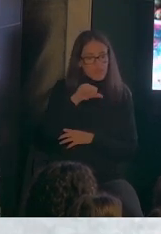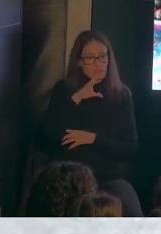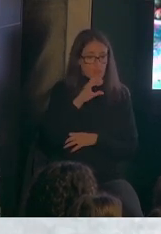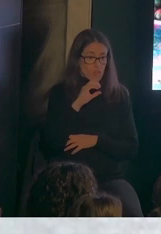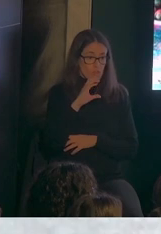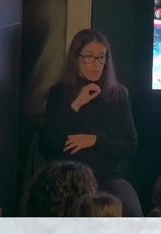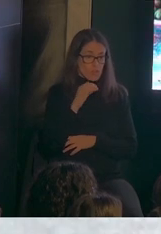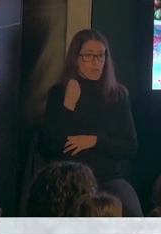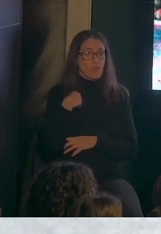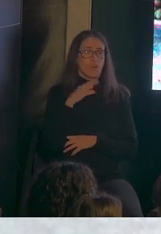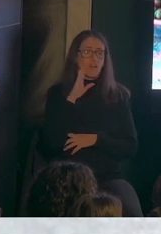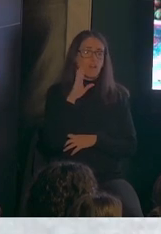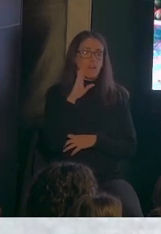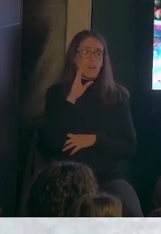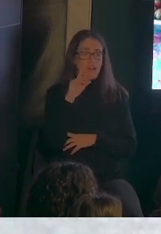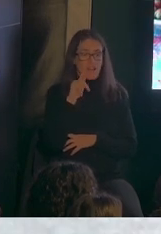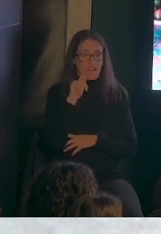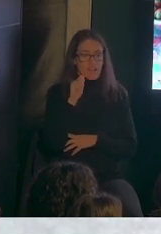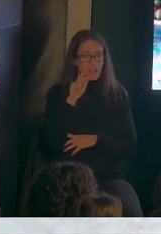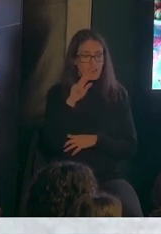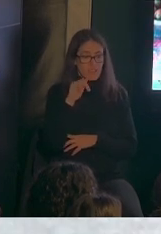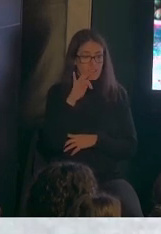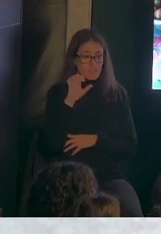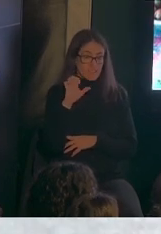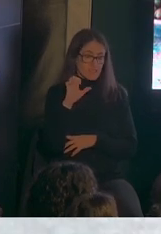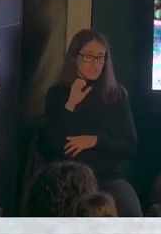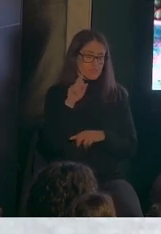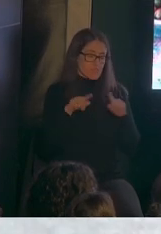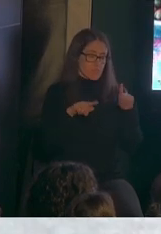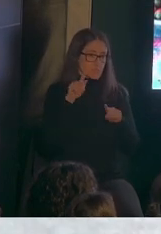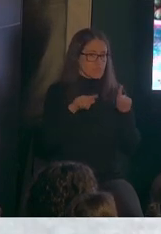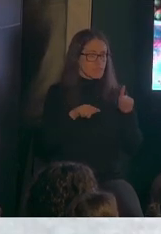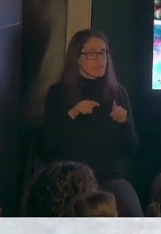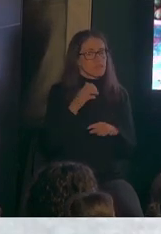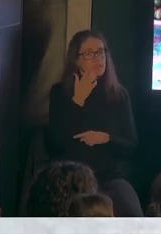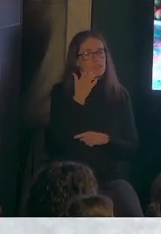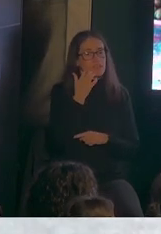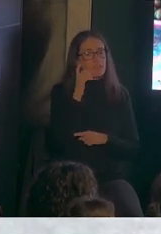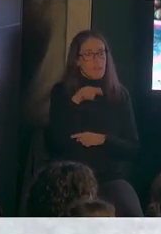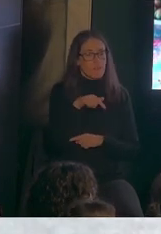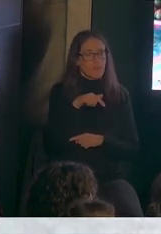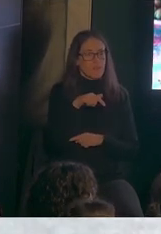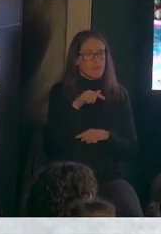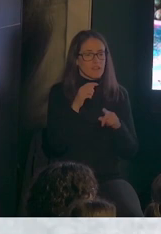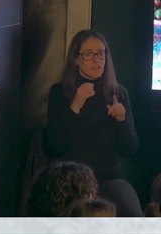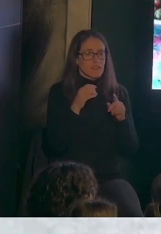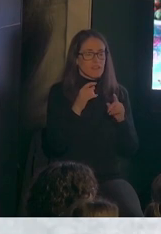karité. Vale? I després les proteïnes vegetals, que jo ara ja des de fa